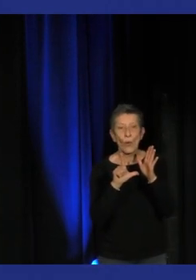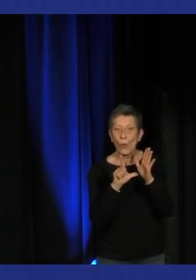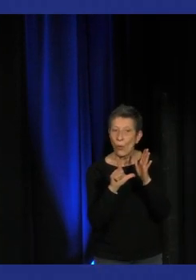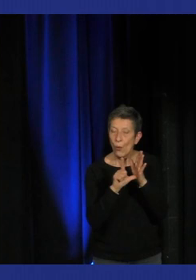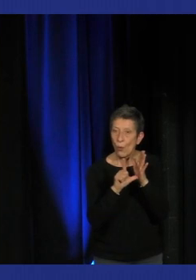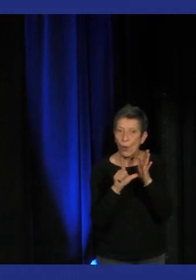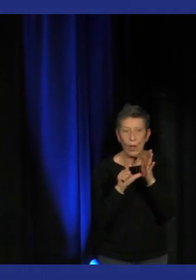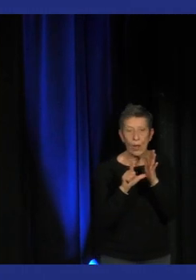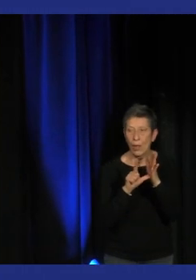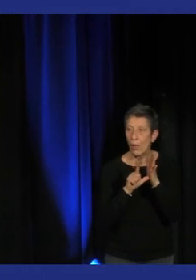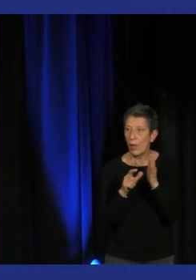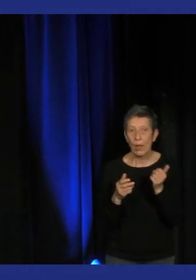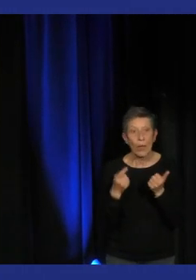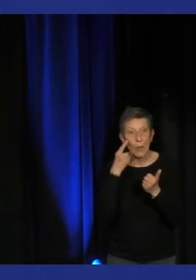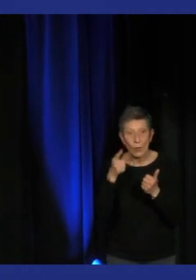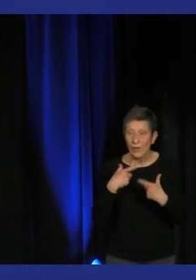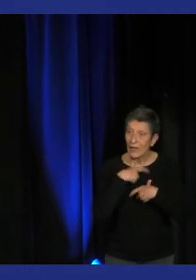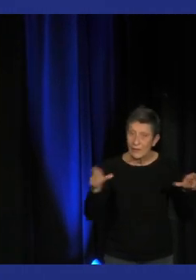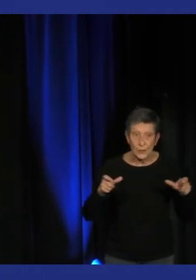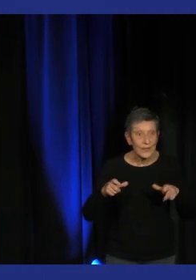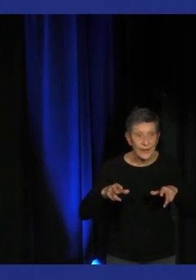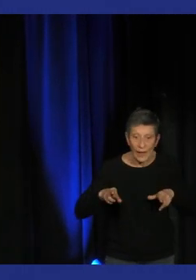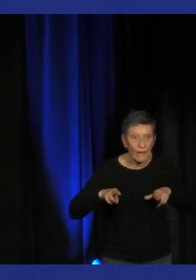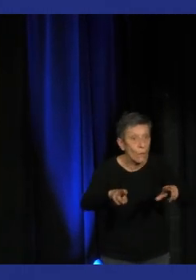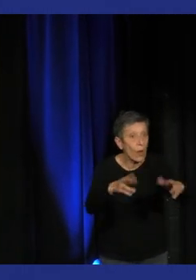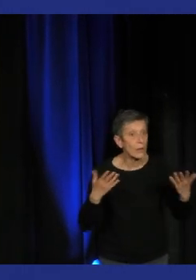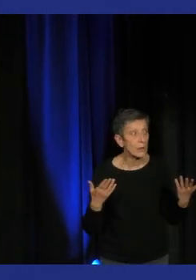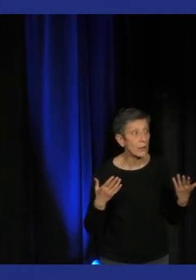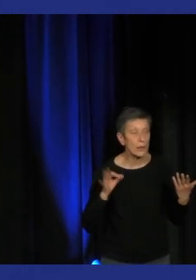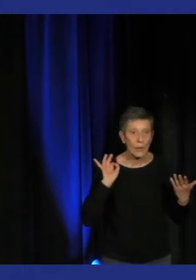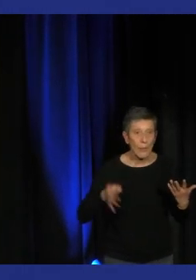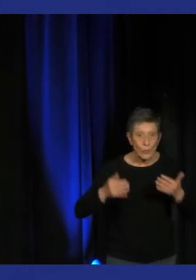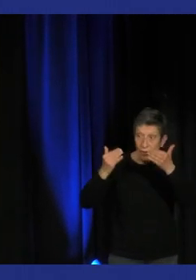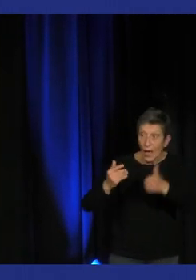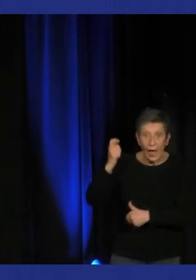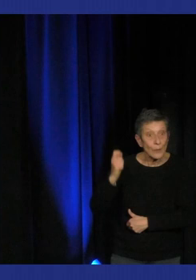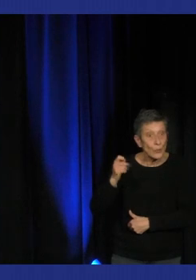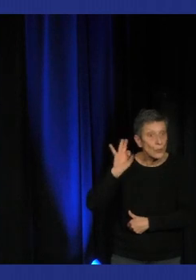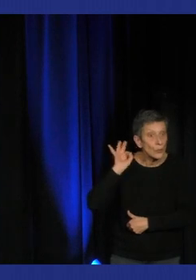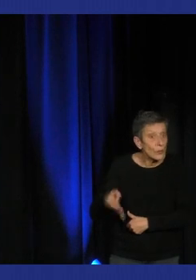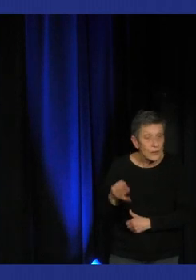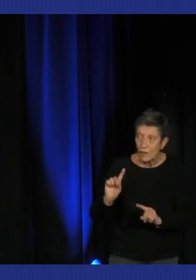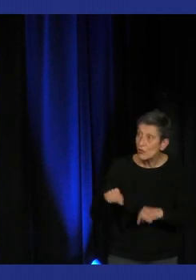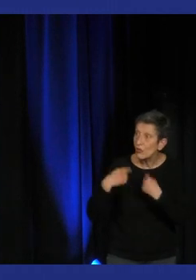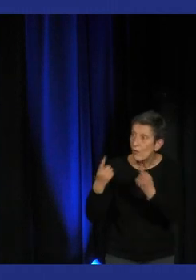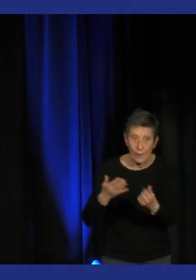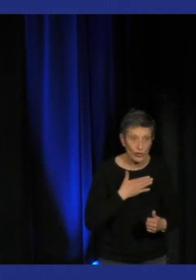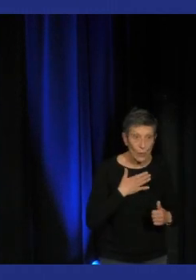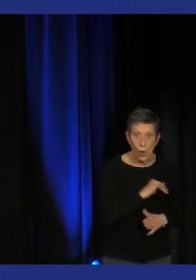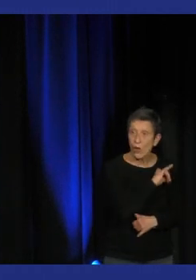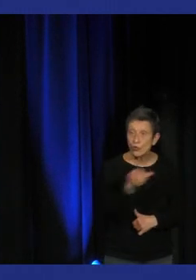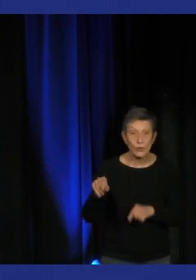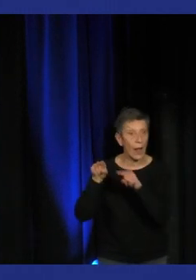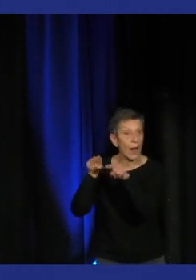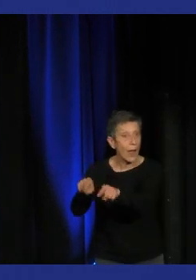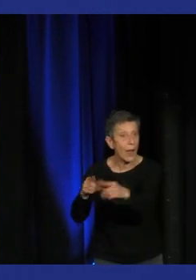décrire l'accessibilité de la voirie. Ah ben ouais, pour aller à l'arrêt de bus, il faut pouvoir savoir quelle est l'accessibilité entre chez nous et l'arrêt de bus.